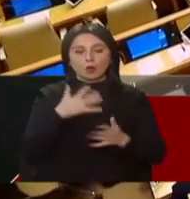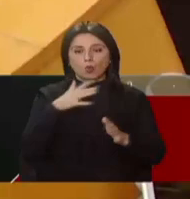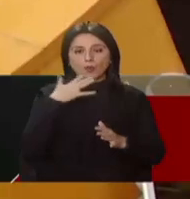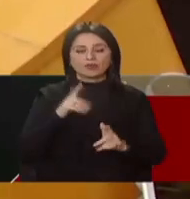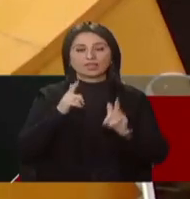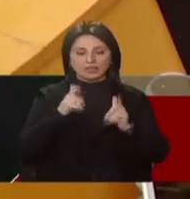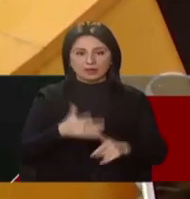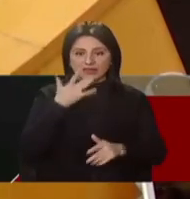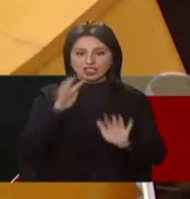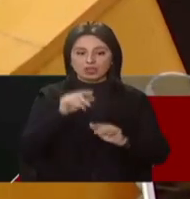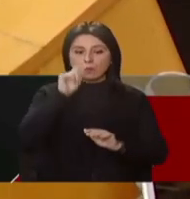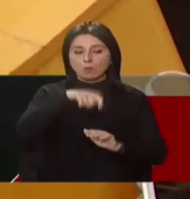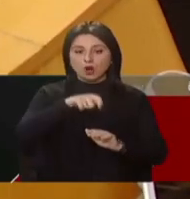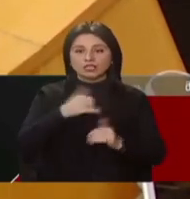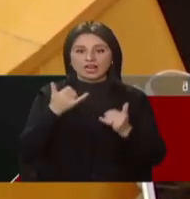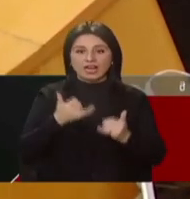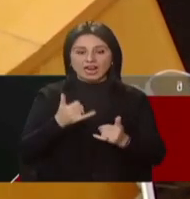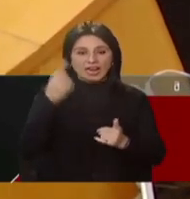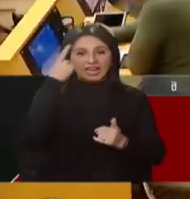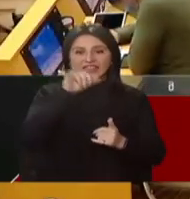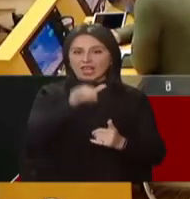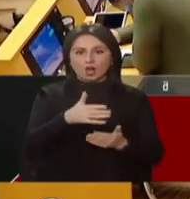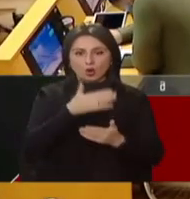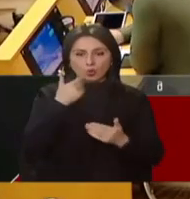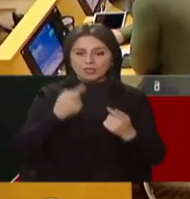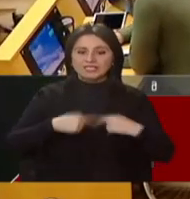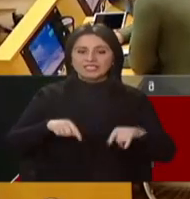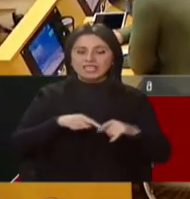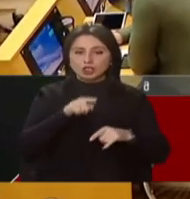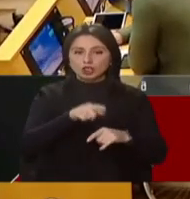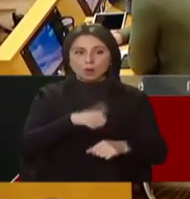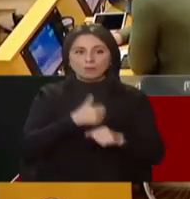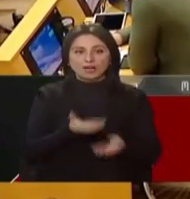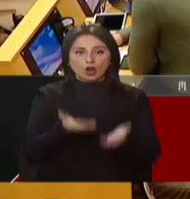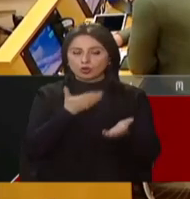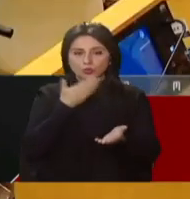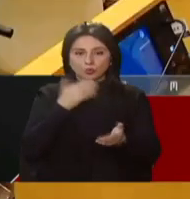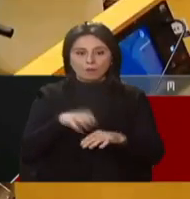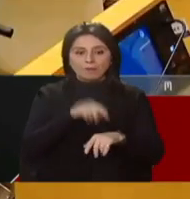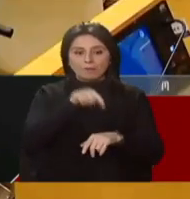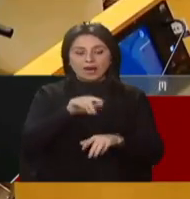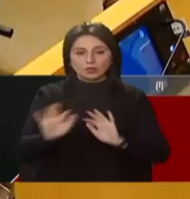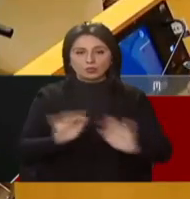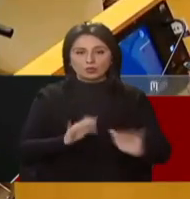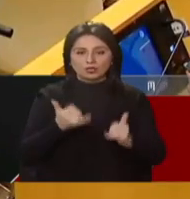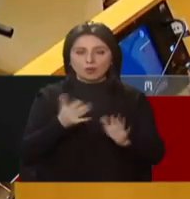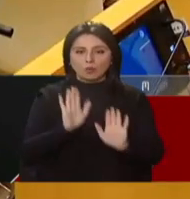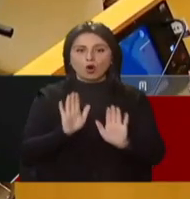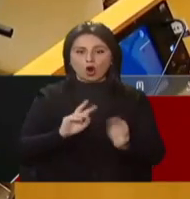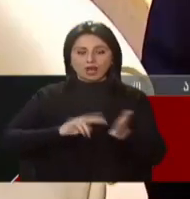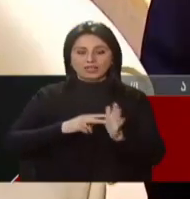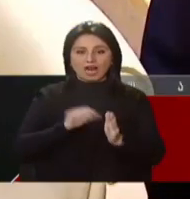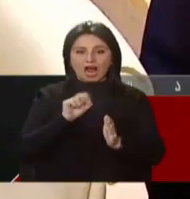უმეტესობა თანხმდება, რომ ნაციონალურ მოძრაობას ახლა არც იდეა გააჩნია, არც საზოგადოებაა მათი პრიორიტეტი. ამ პარტიაში არსებული პროცესები ახლა მხოლოდ